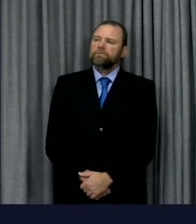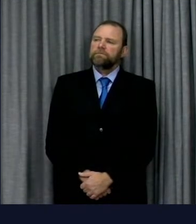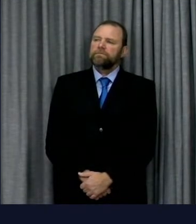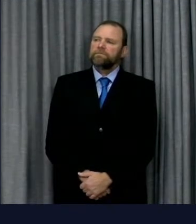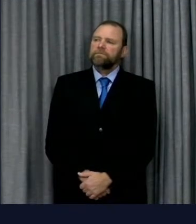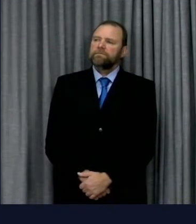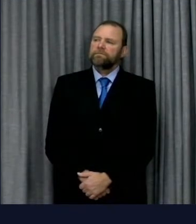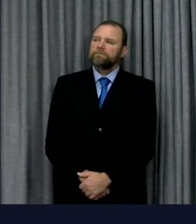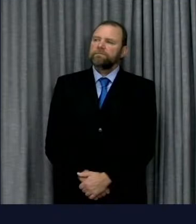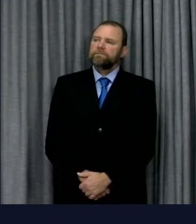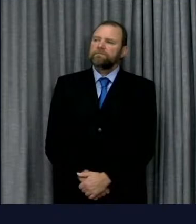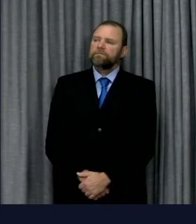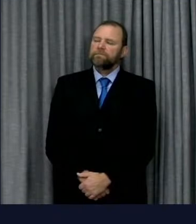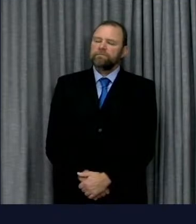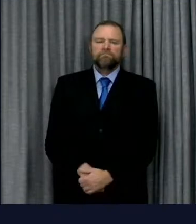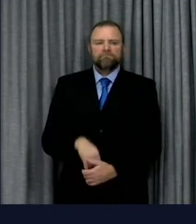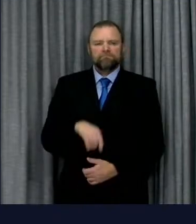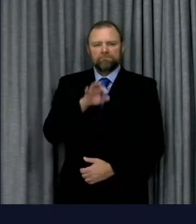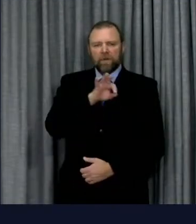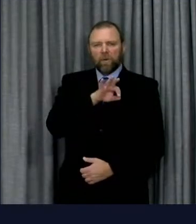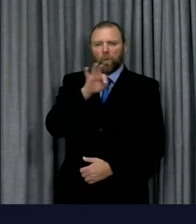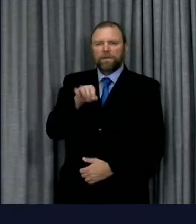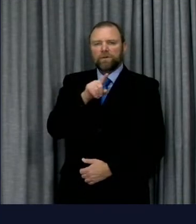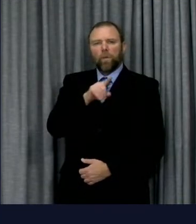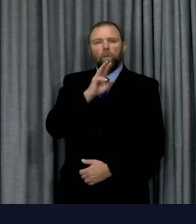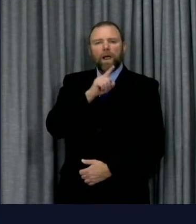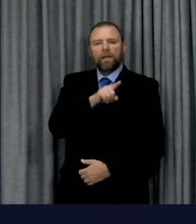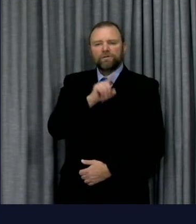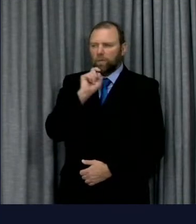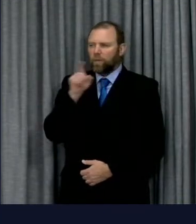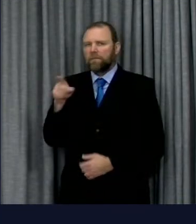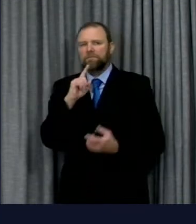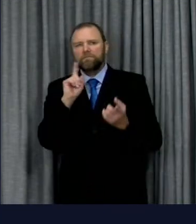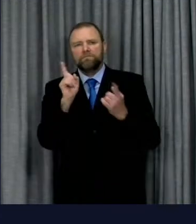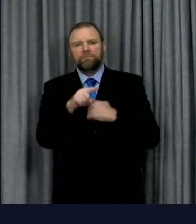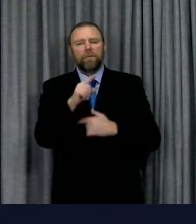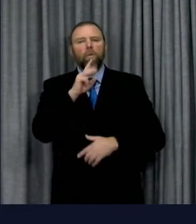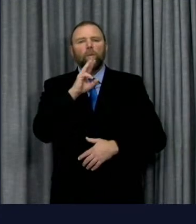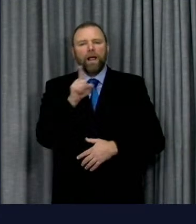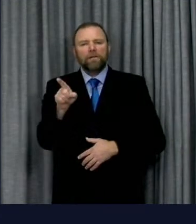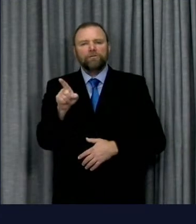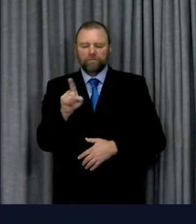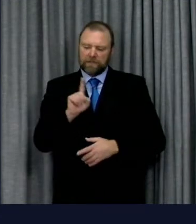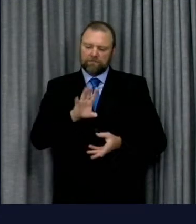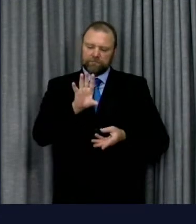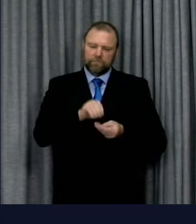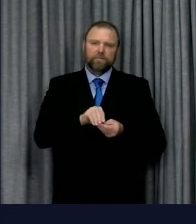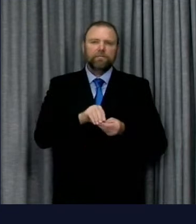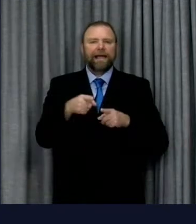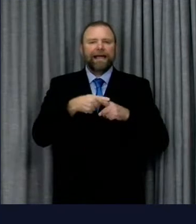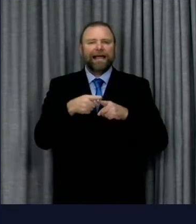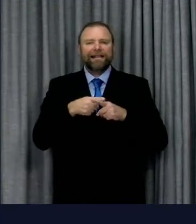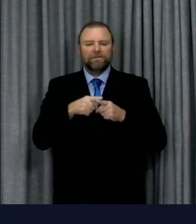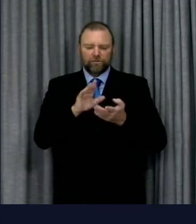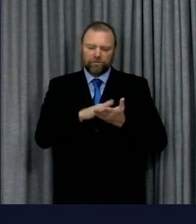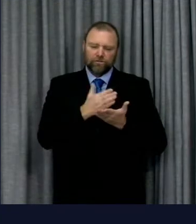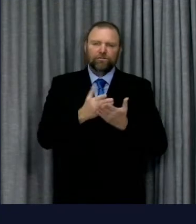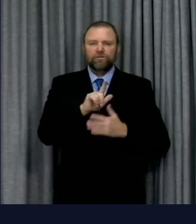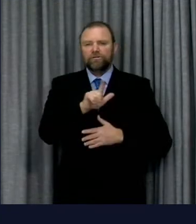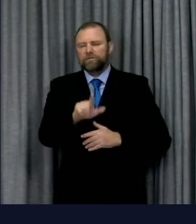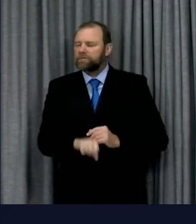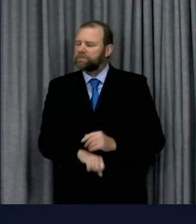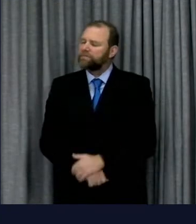ymlaen at y gair nesaf ac yn gallu bod yn sicr am beth sy'n mynd i digwydd. Y